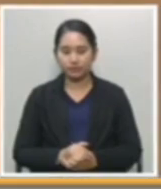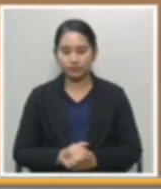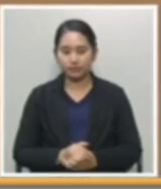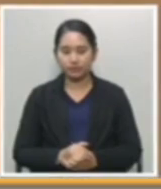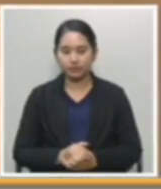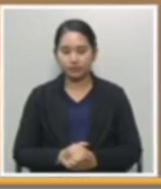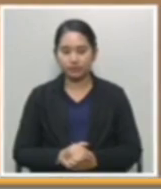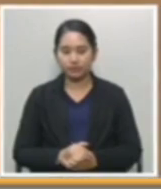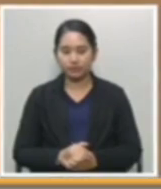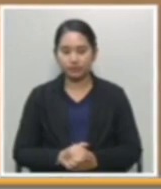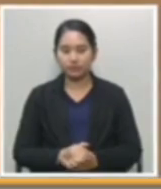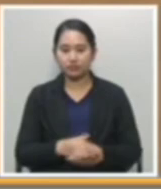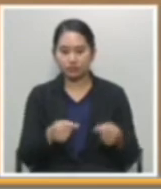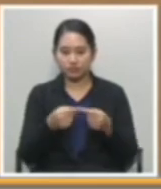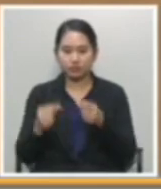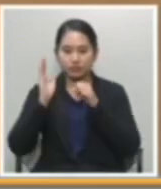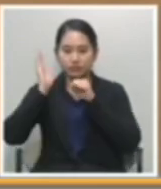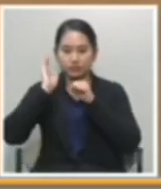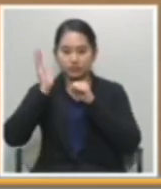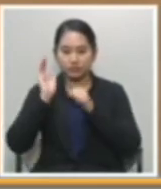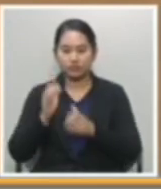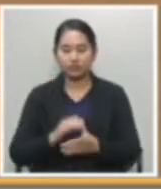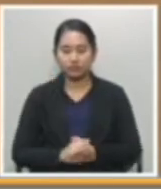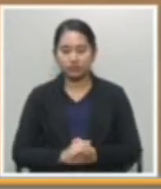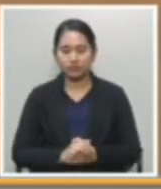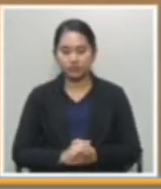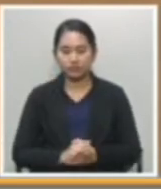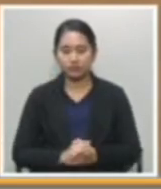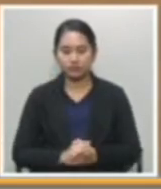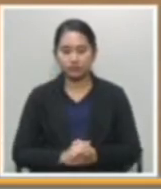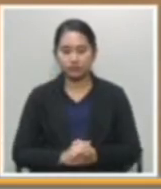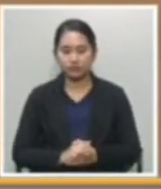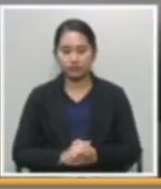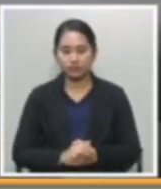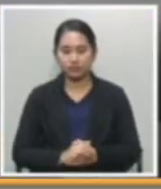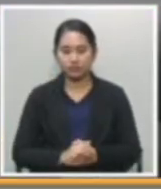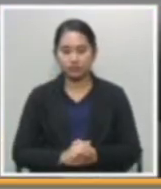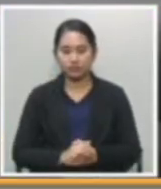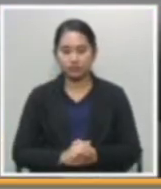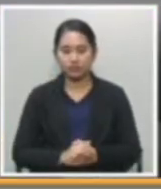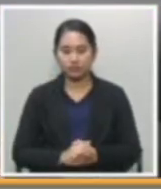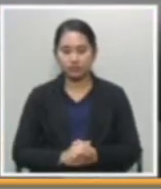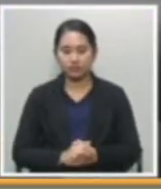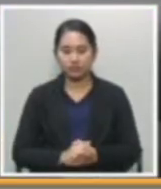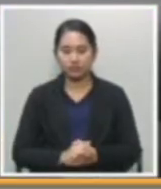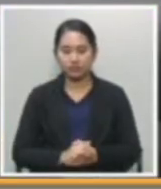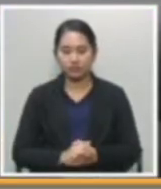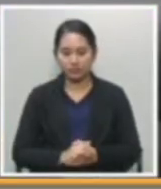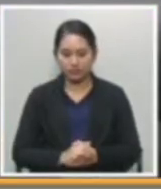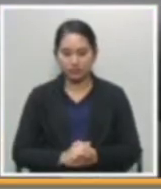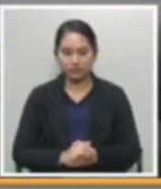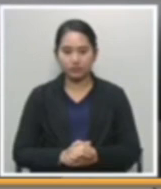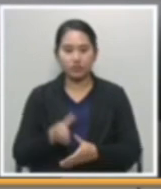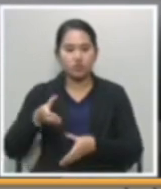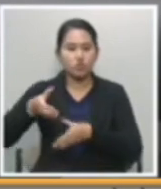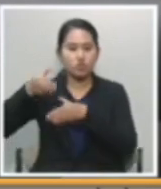ท่านเสรีอภิปรายต่อครับเชิญครับ ครับขอบคุณครับครับก็อย่างย้อนไปนิดหนึ่งนะครับส